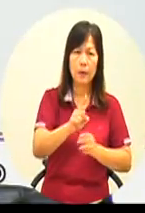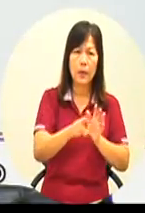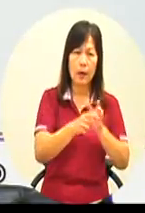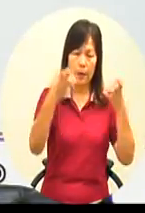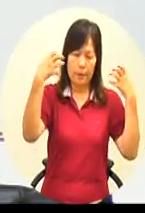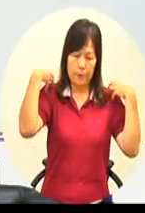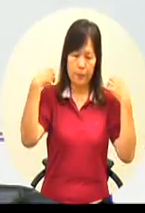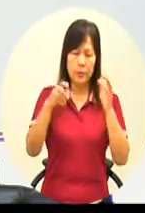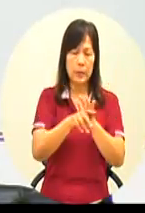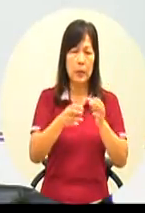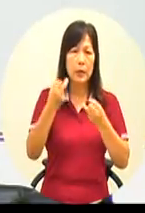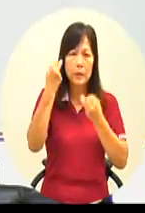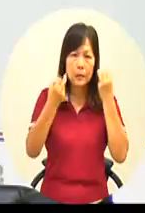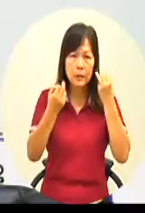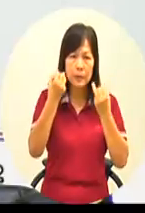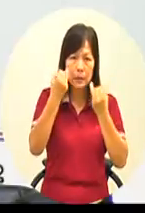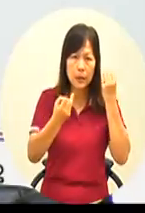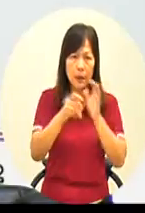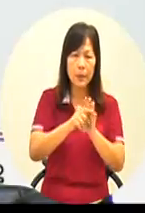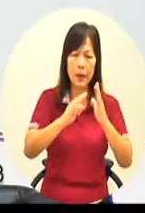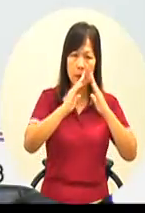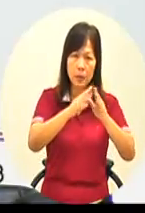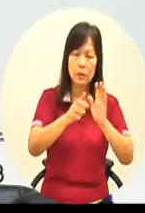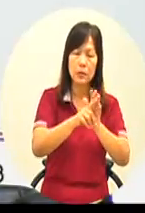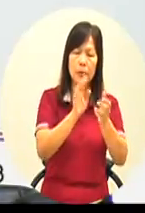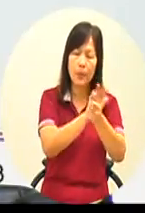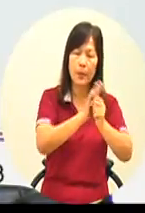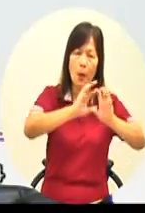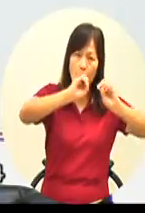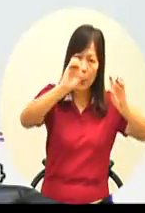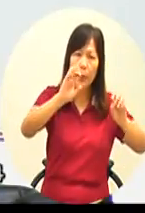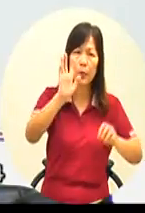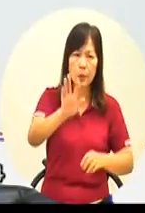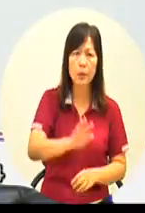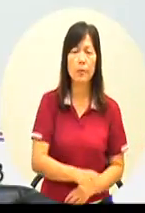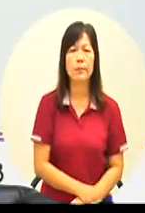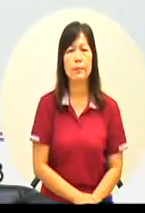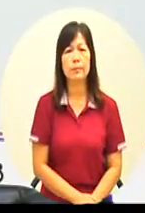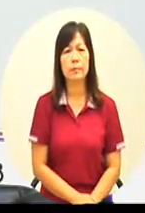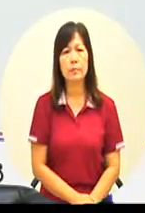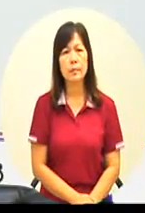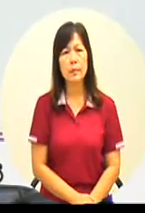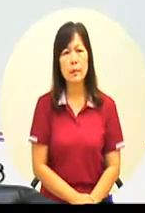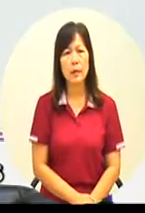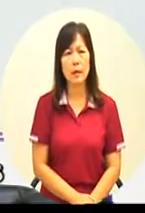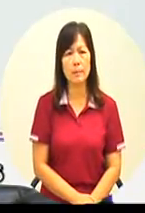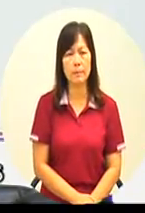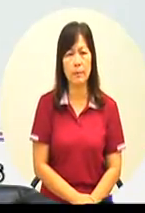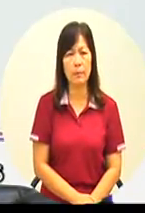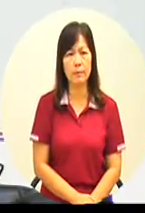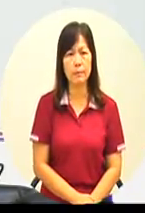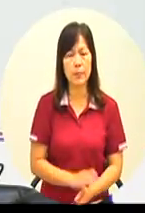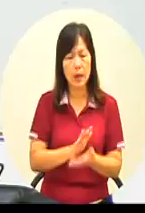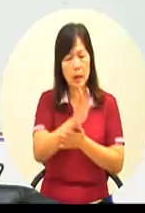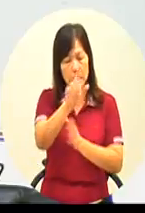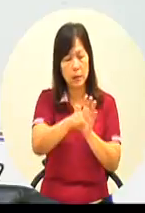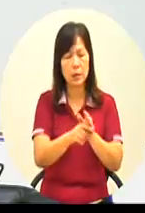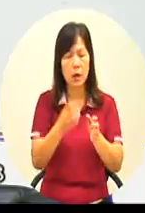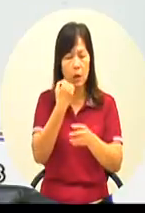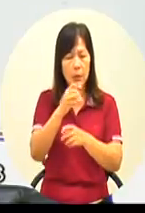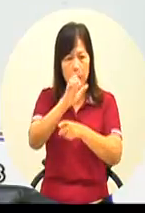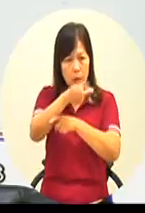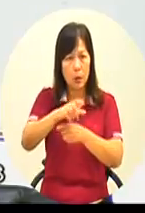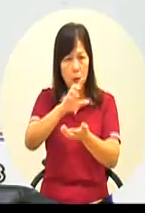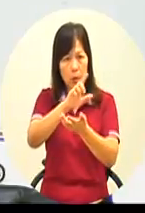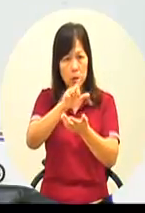整个姐妹城市的一个行销哦，所以我们未来不只是农产品，不